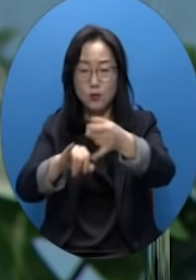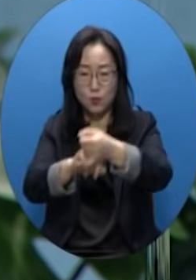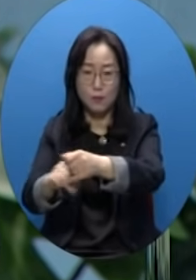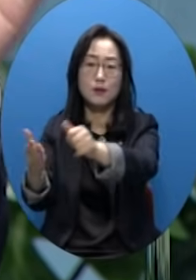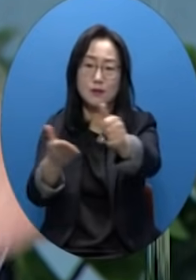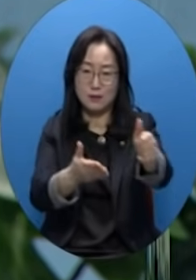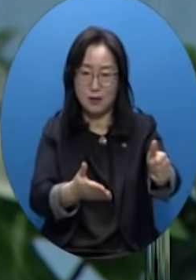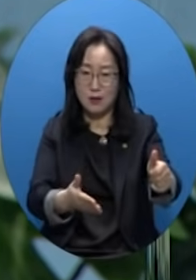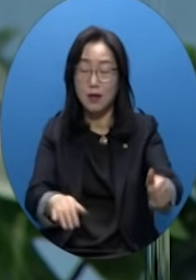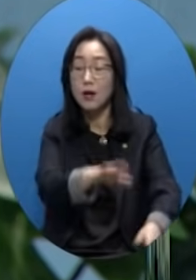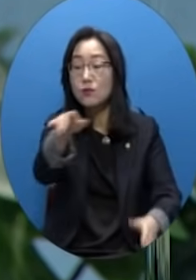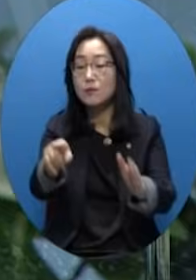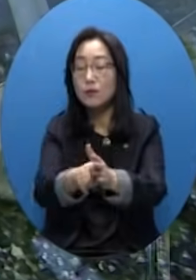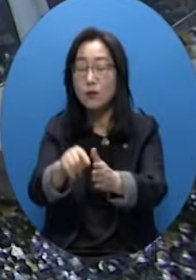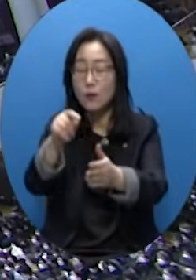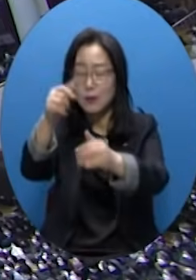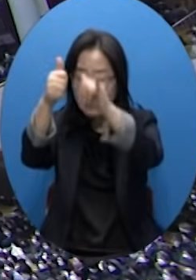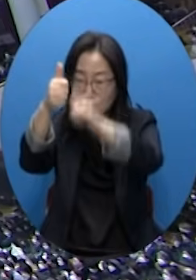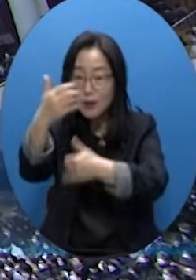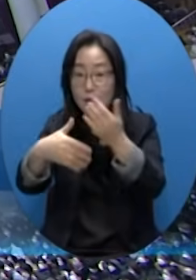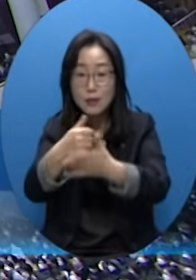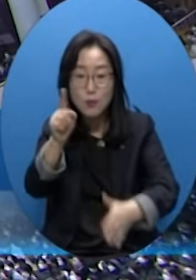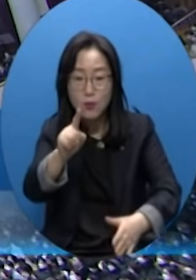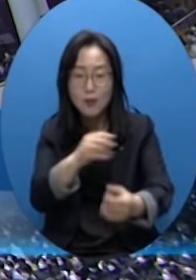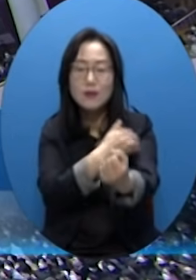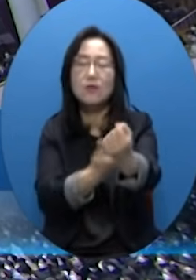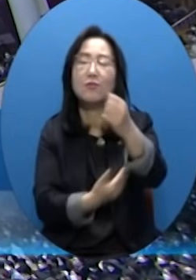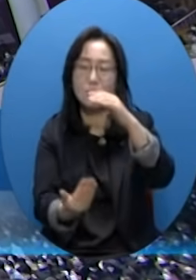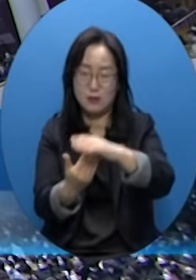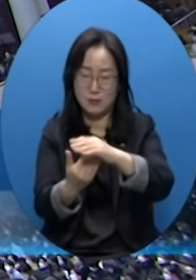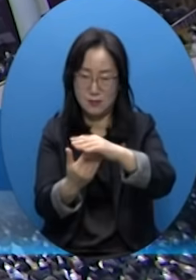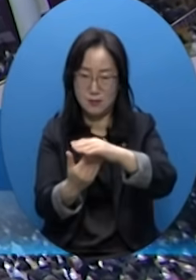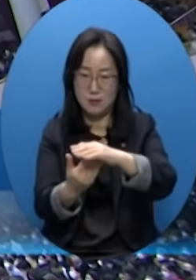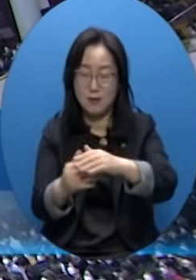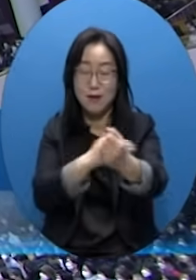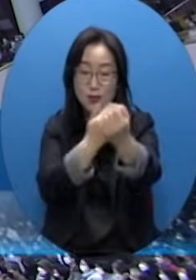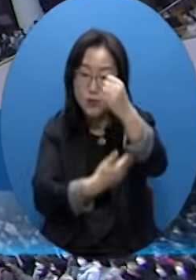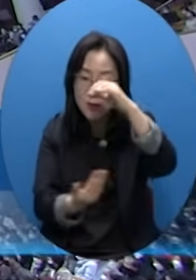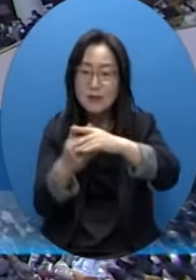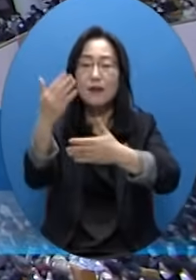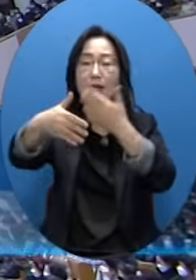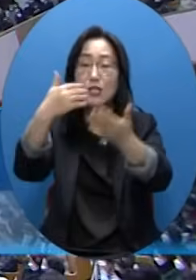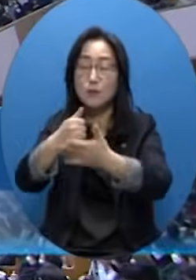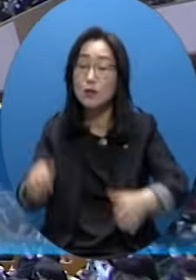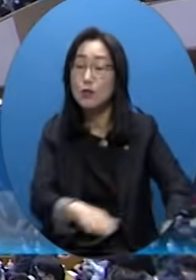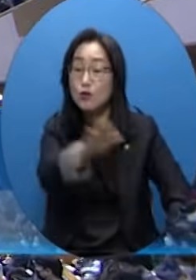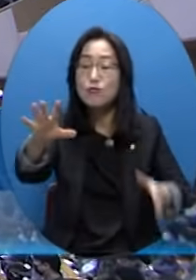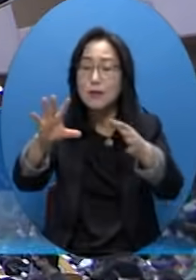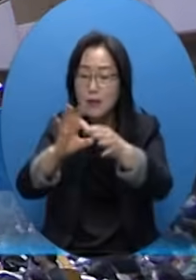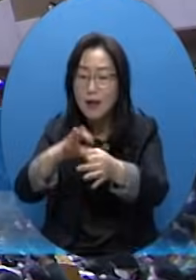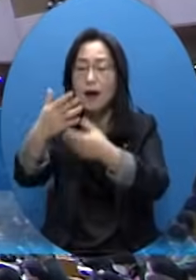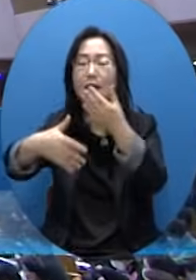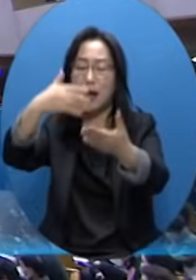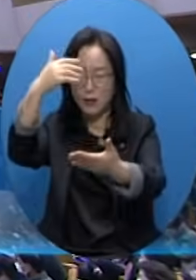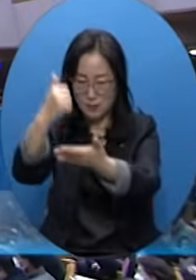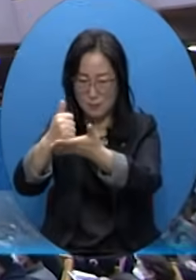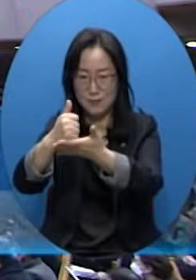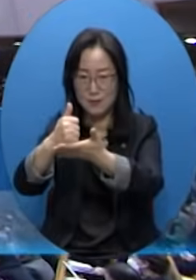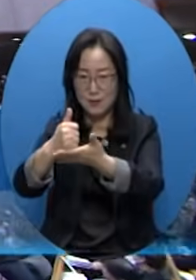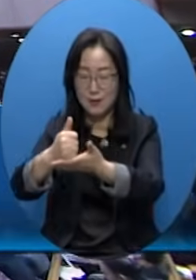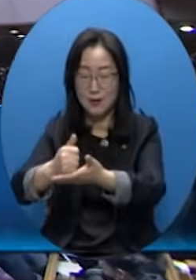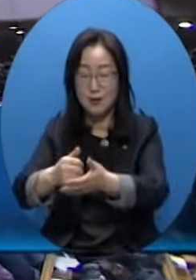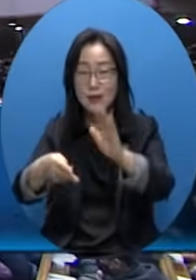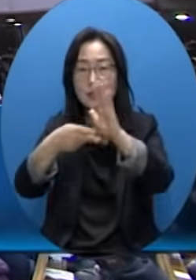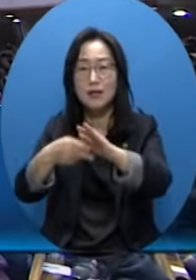바랍니다 우리가 믿고 섬기는 하나님은 전능하신 하나님 이시고 있습니다 전능하신 하나님이 바로 우리의 하나님이 되시는 것입니다